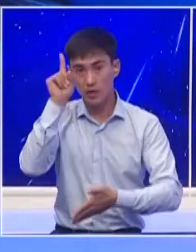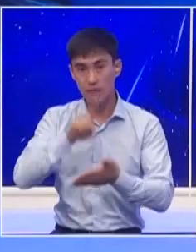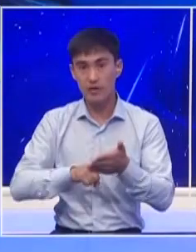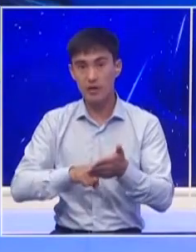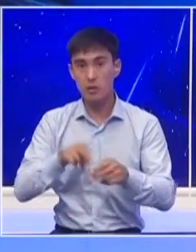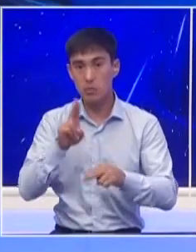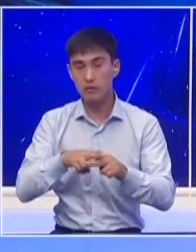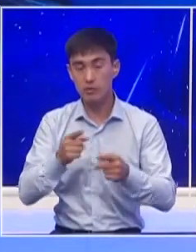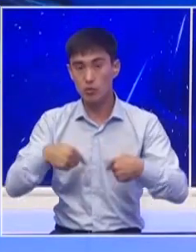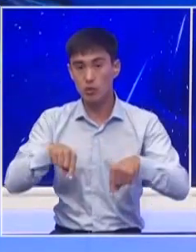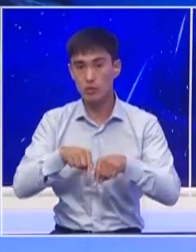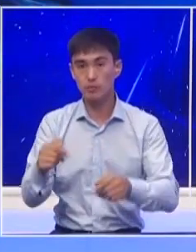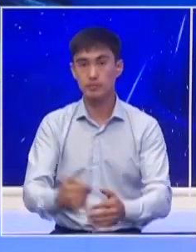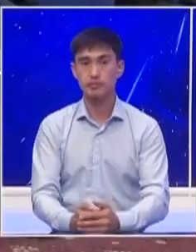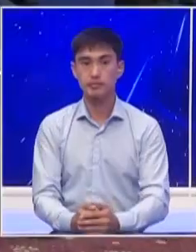к правоохранительным органам.